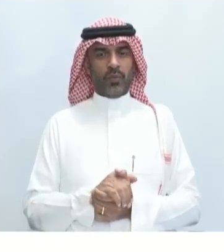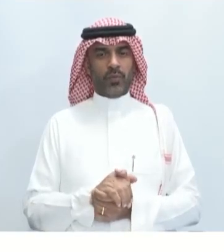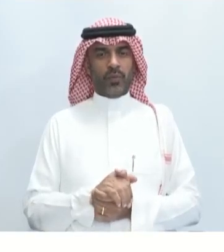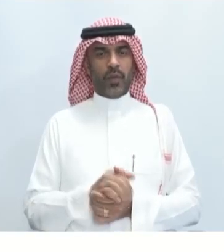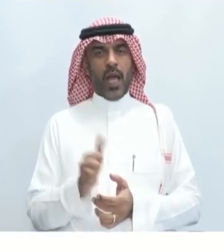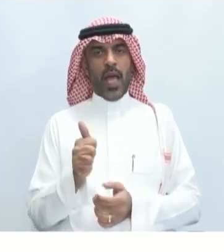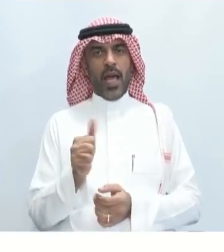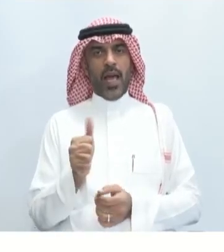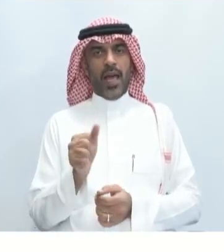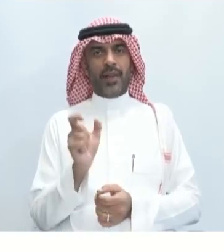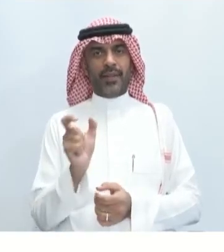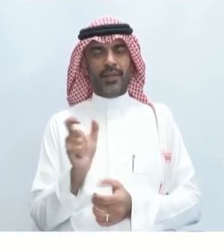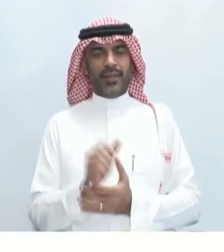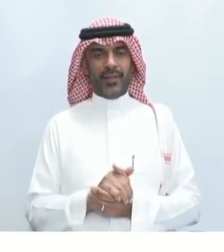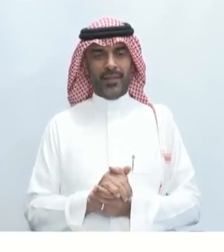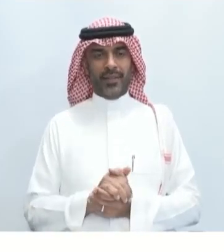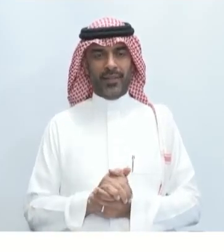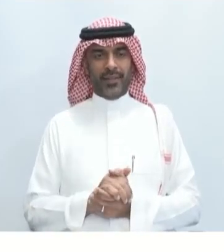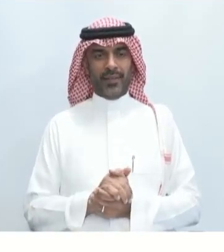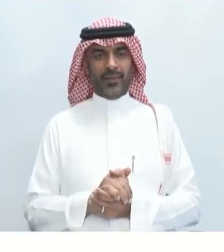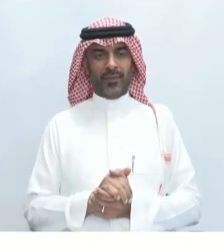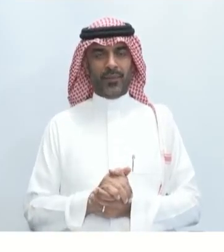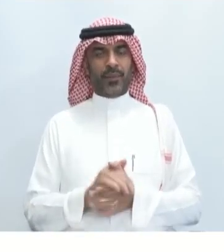هو ان ان نلمس